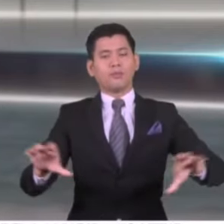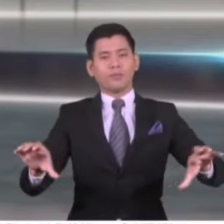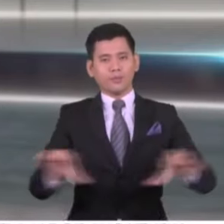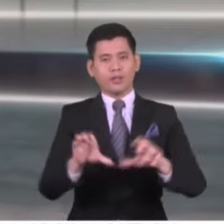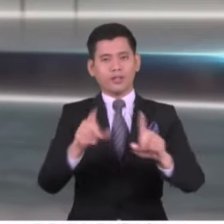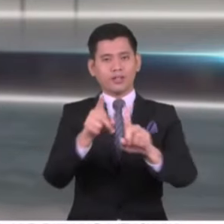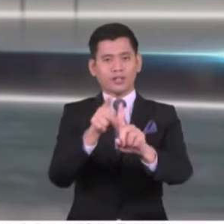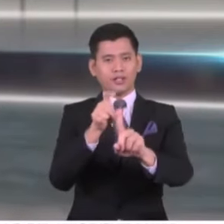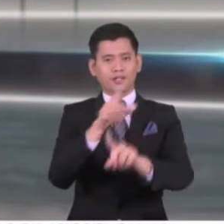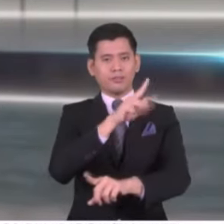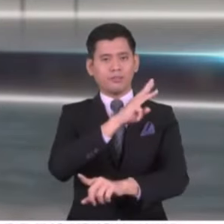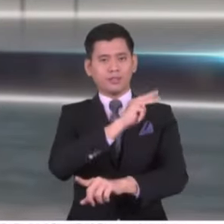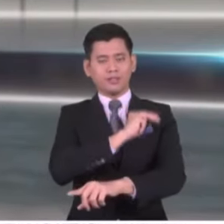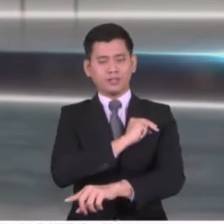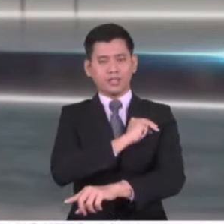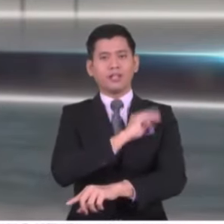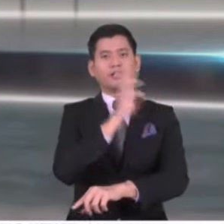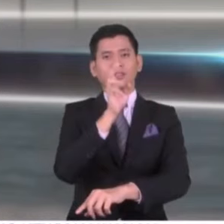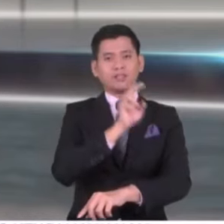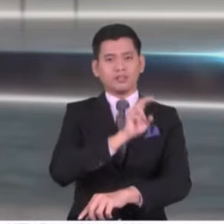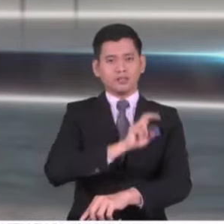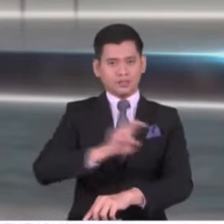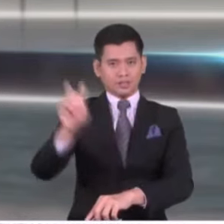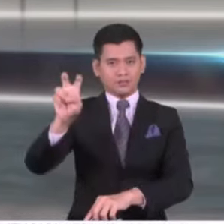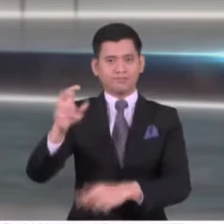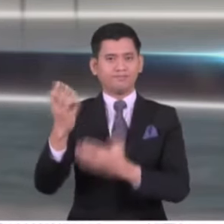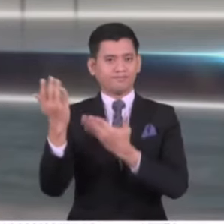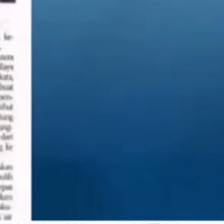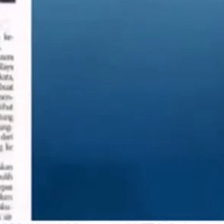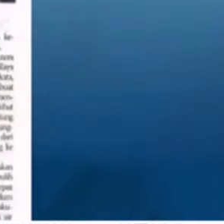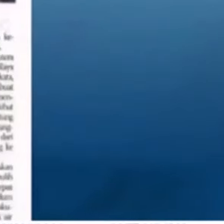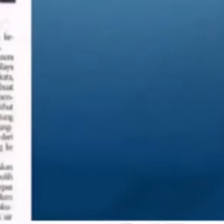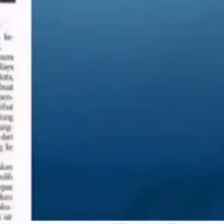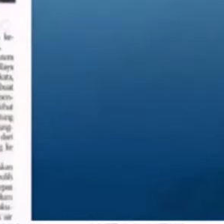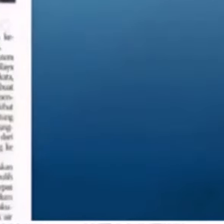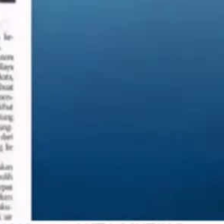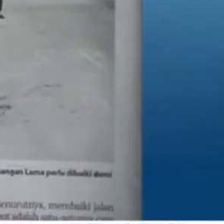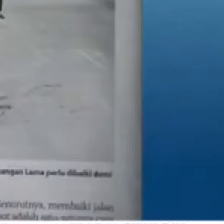Raya. Wartawan Fahmi Zaidi ada perinciannya.